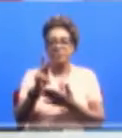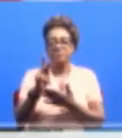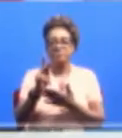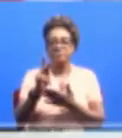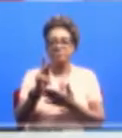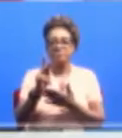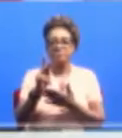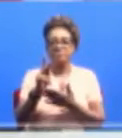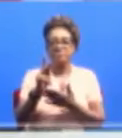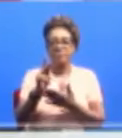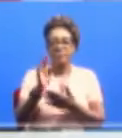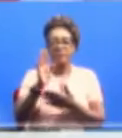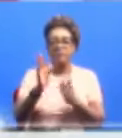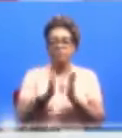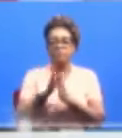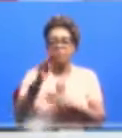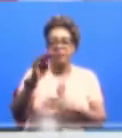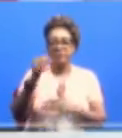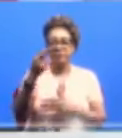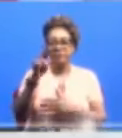wetu nani, Martin Mwangi.